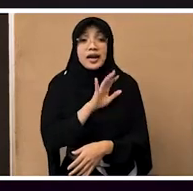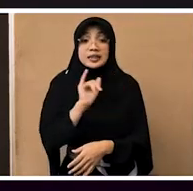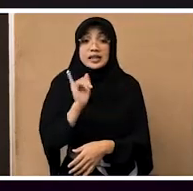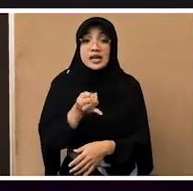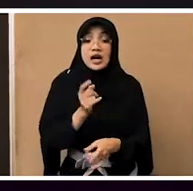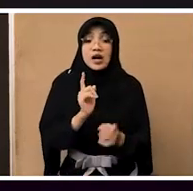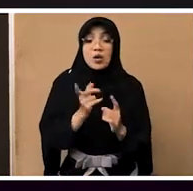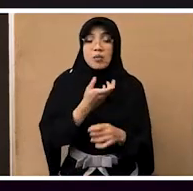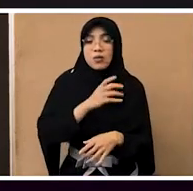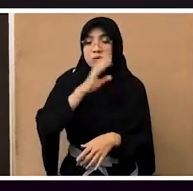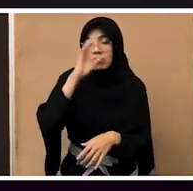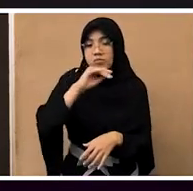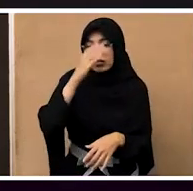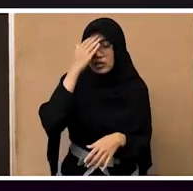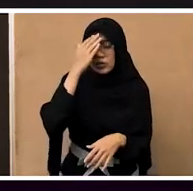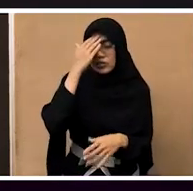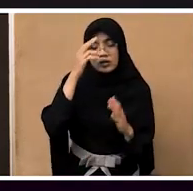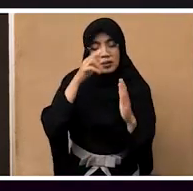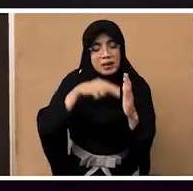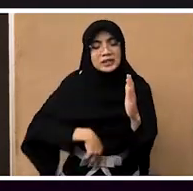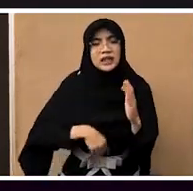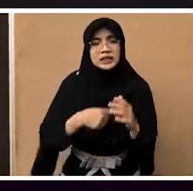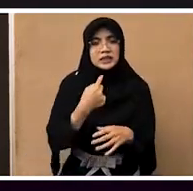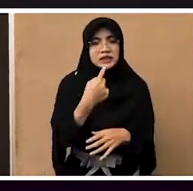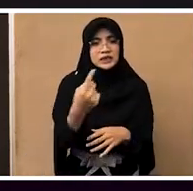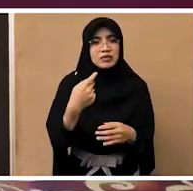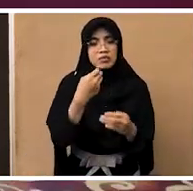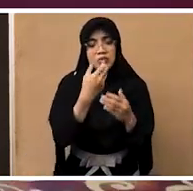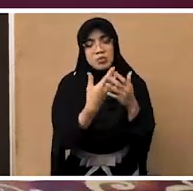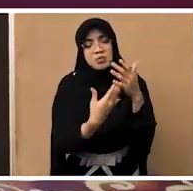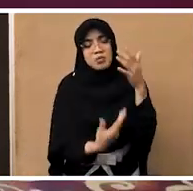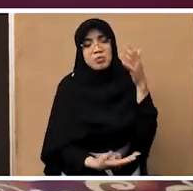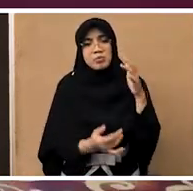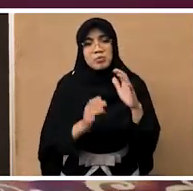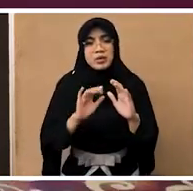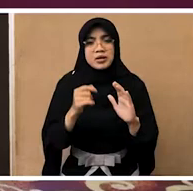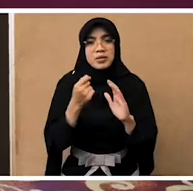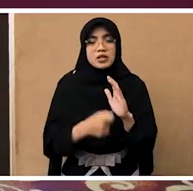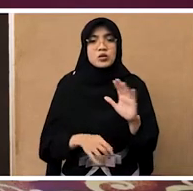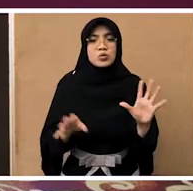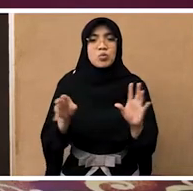kalau ingin tahu pak ya baca sendiri pasalnya Pak ini banyak masalahnya